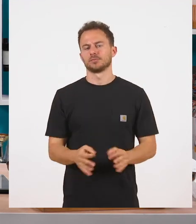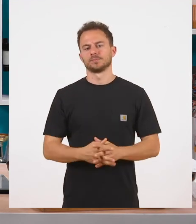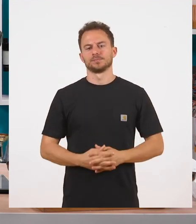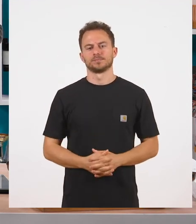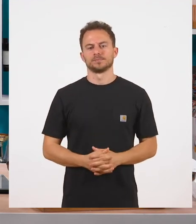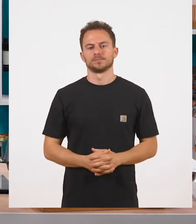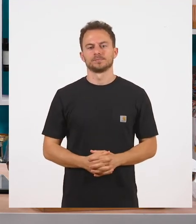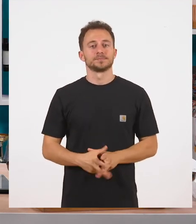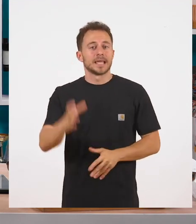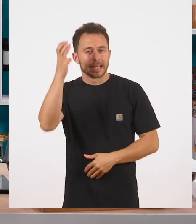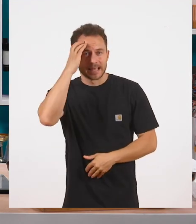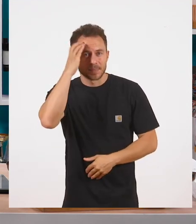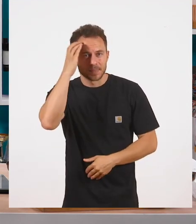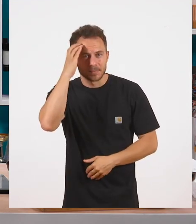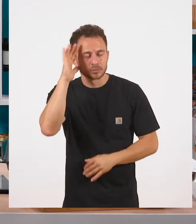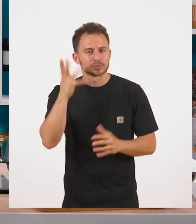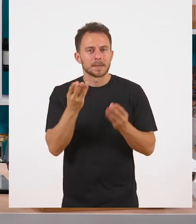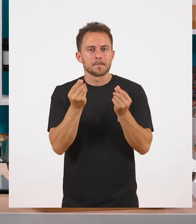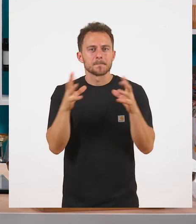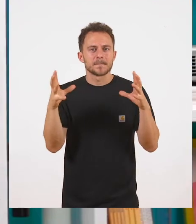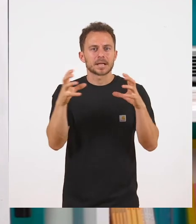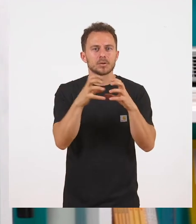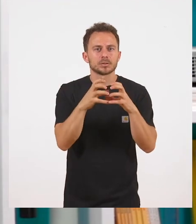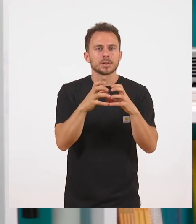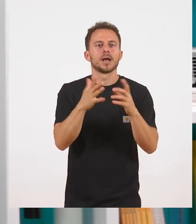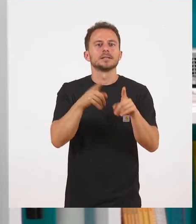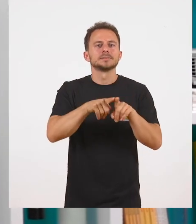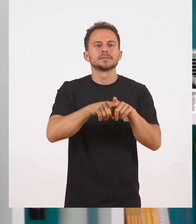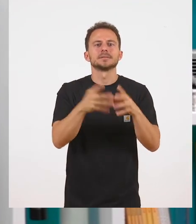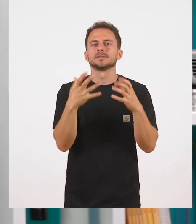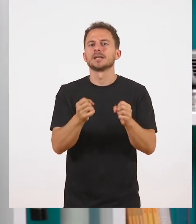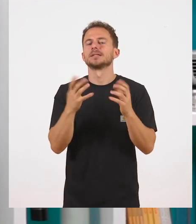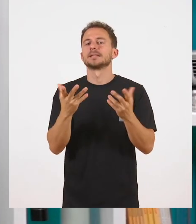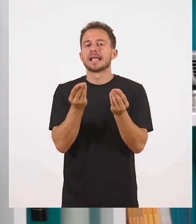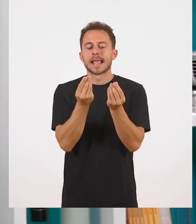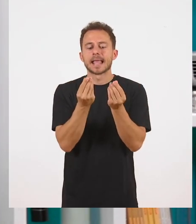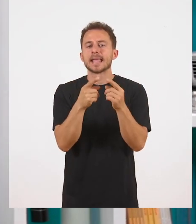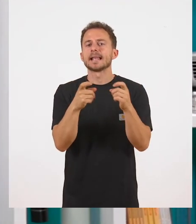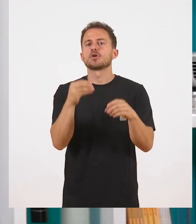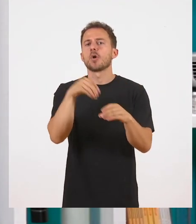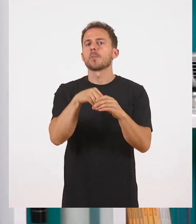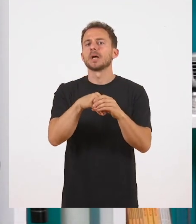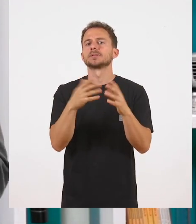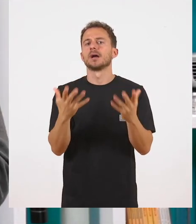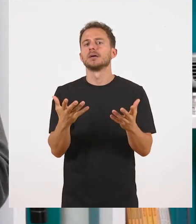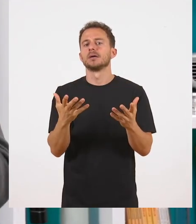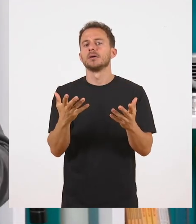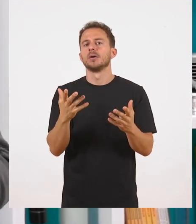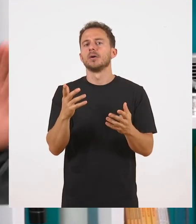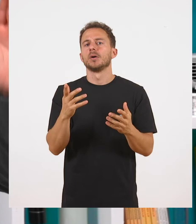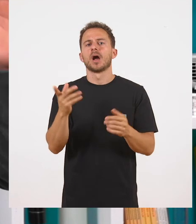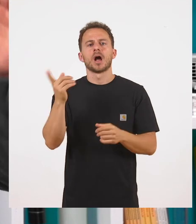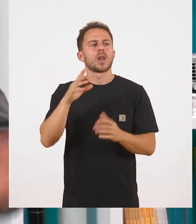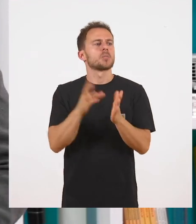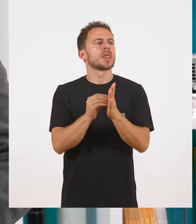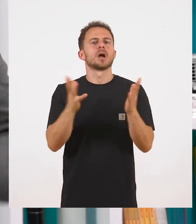Αυτό πρέπει να θυμόμαστε. Από τι εξαρτάται η πυκνότητα? Εξαρτάται μόνο από το υλικό του σώματος, από οτιδήποτε, όχι από κάτι άλλο.